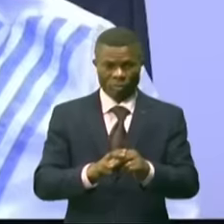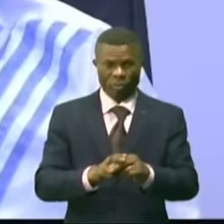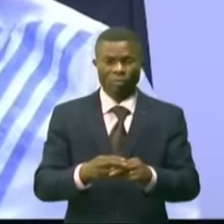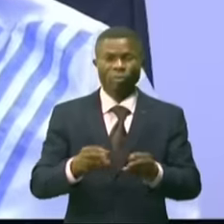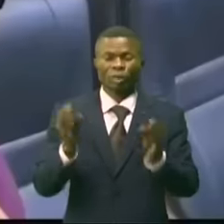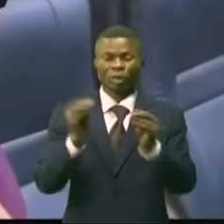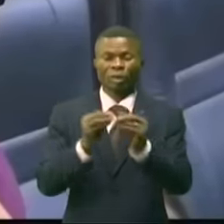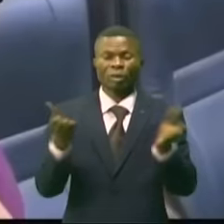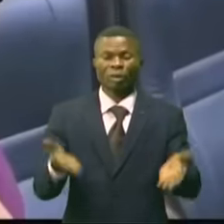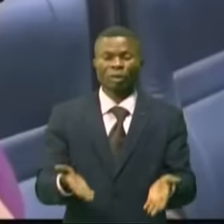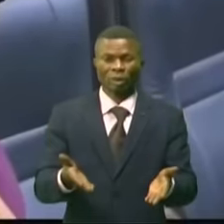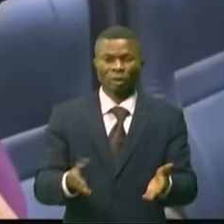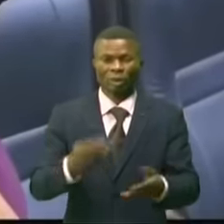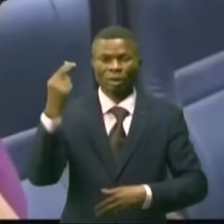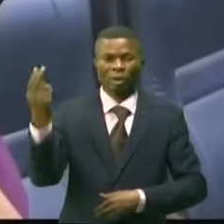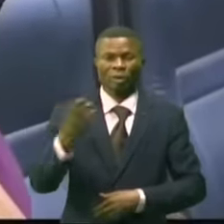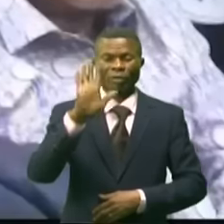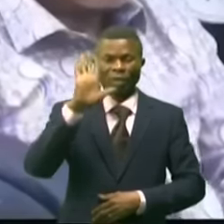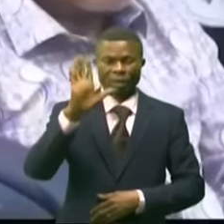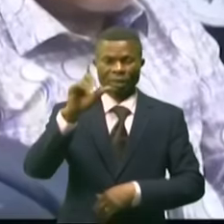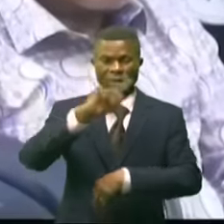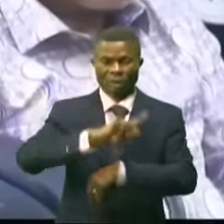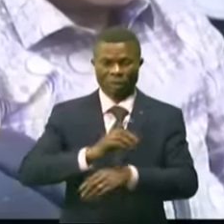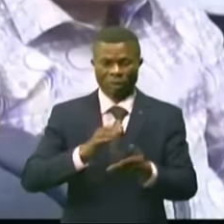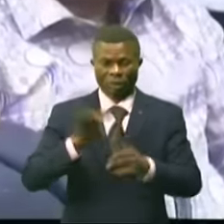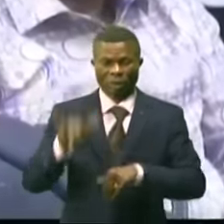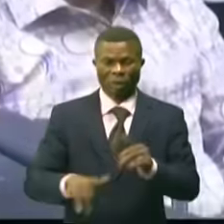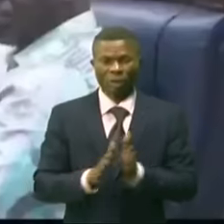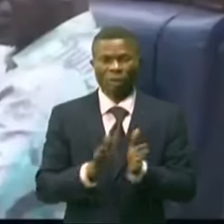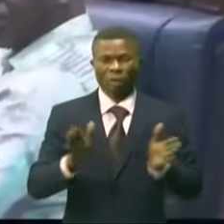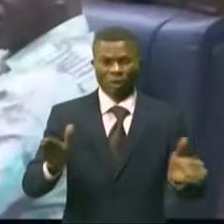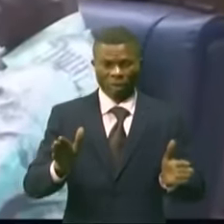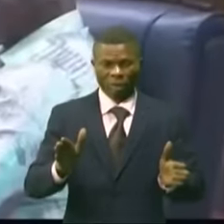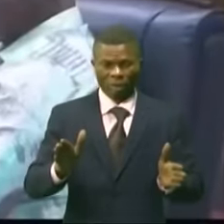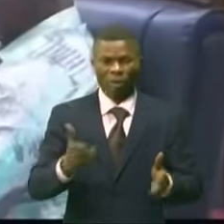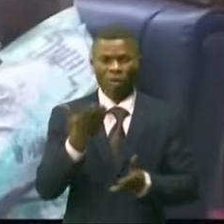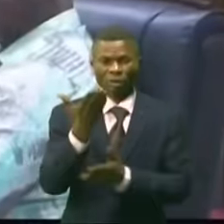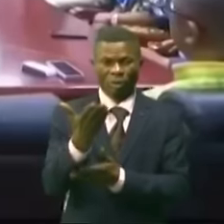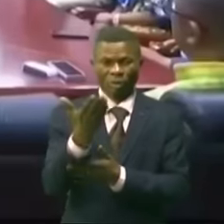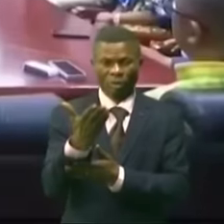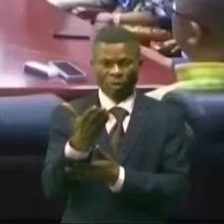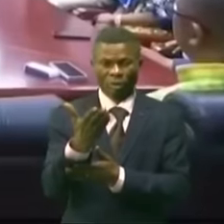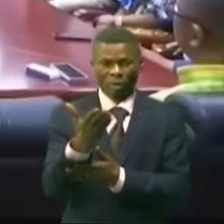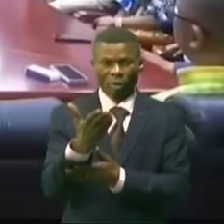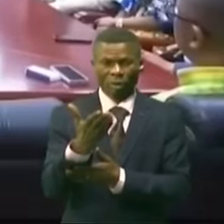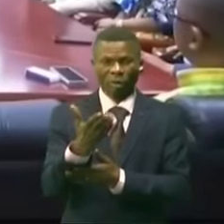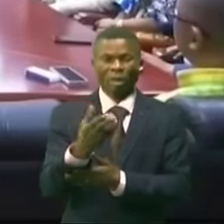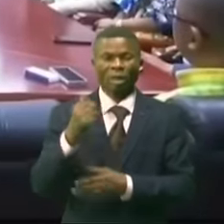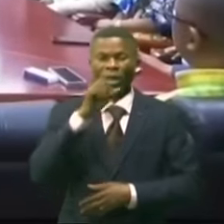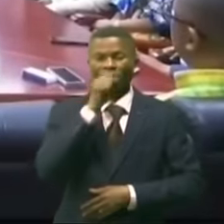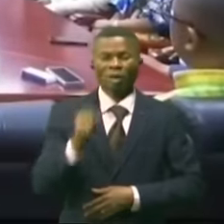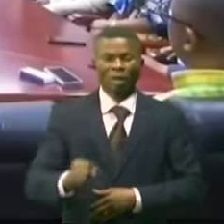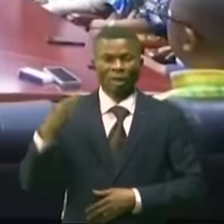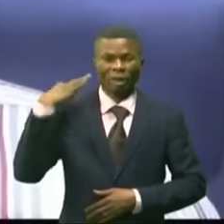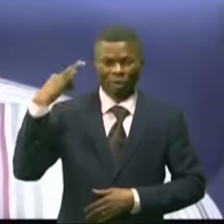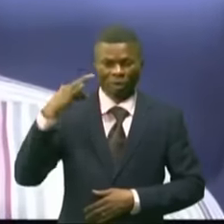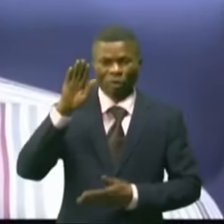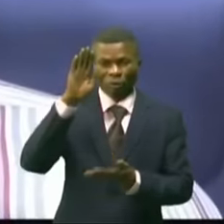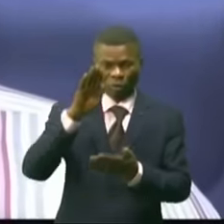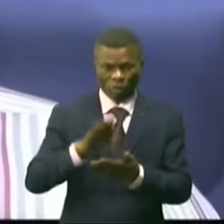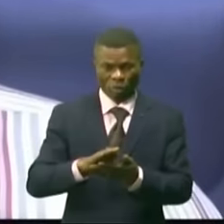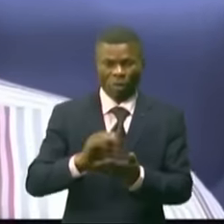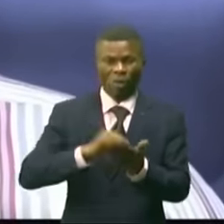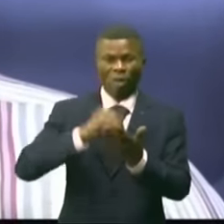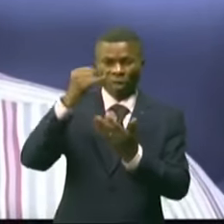réunion du 25 juin dernier les Secrétaire général a demandé au potentiel candidats de revoir la baisse leurs